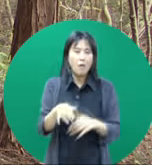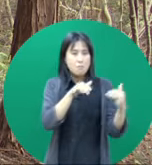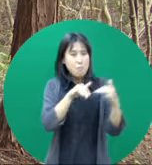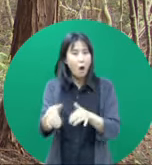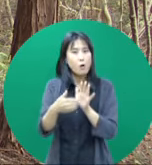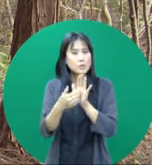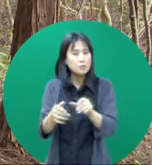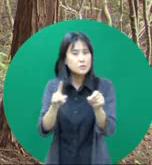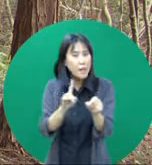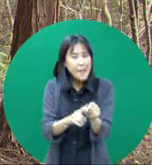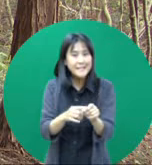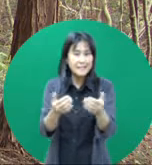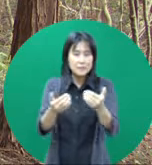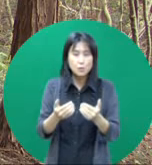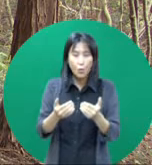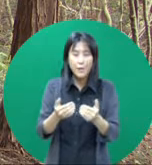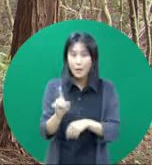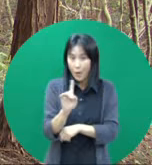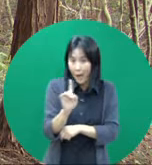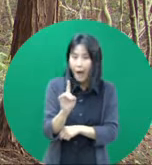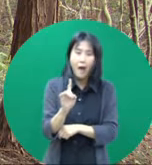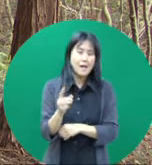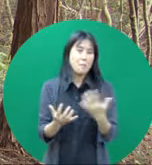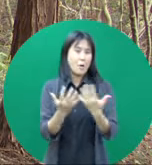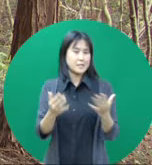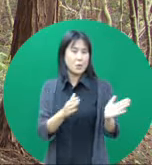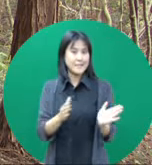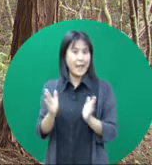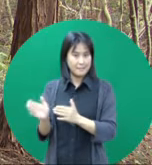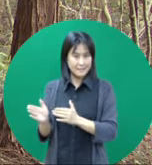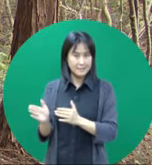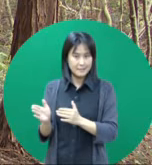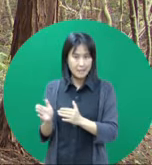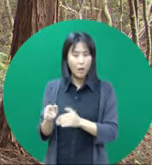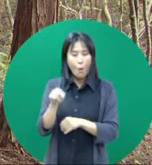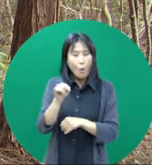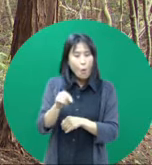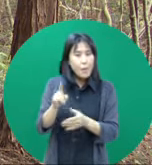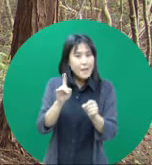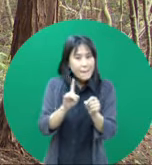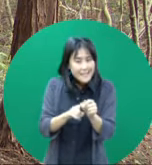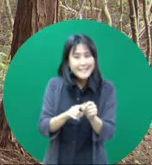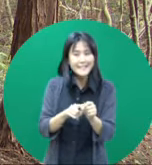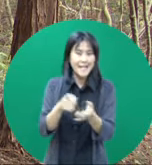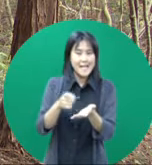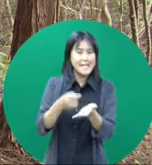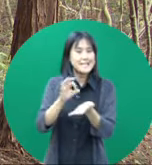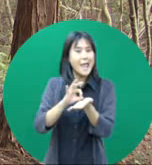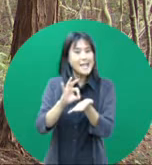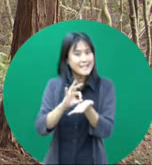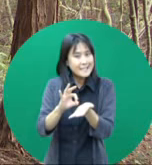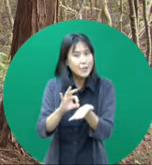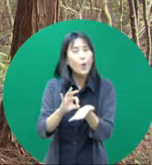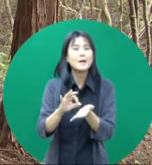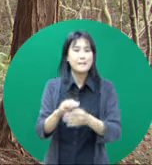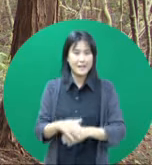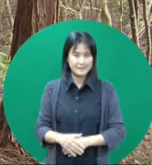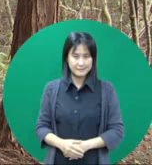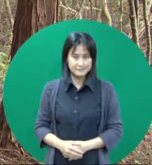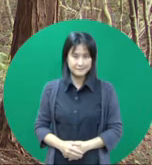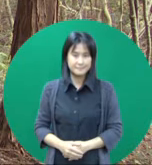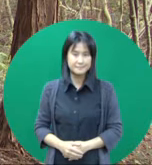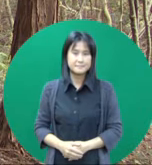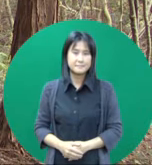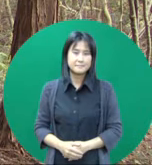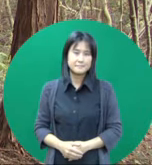るために必要なのが森林の整備なのです。そしてこの森林の整備に私たちが納めている広島の森づ